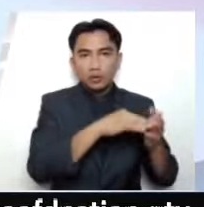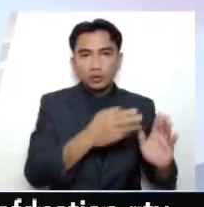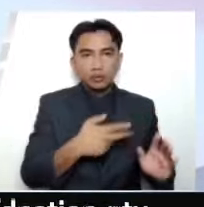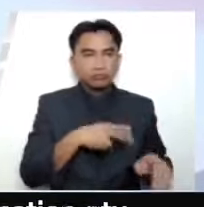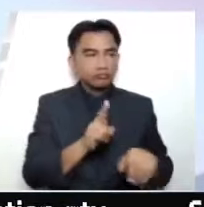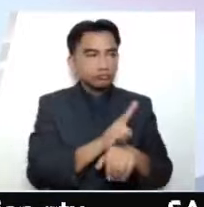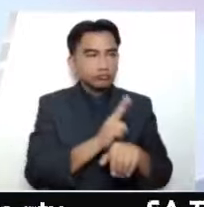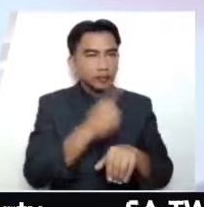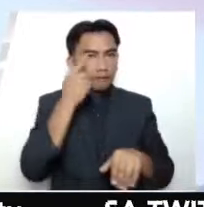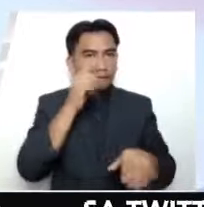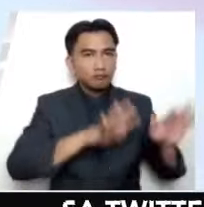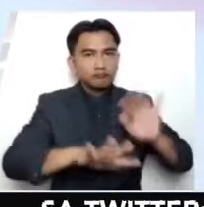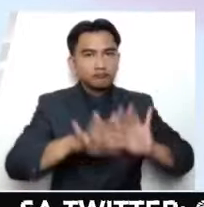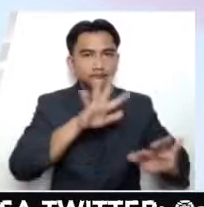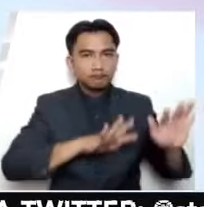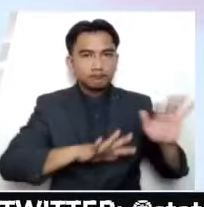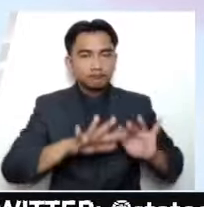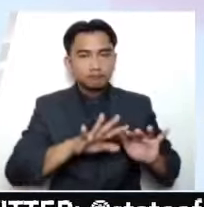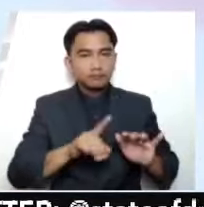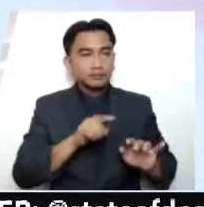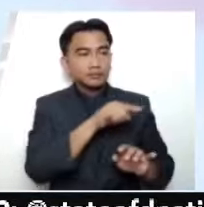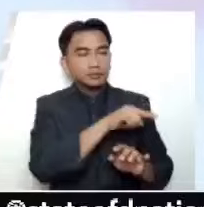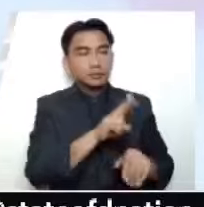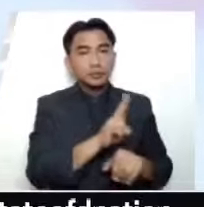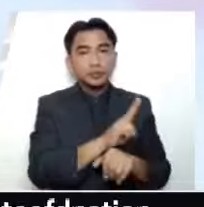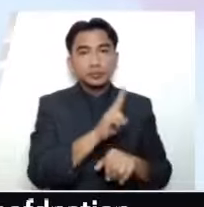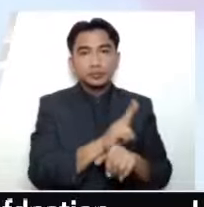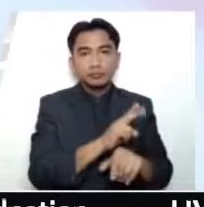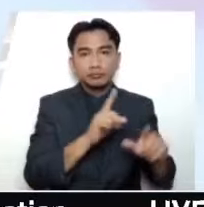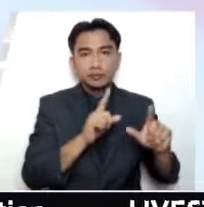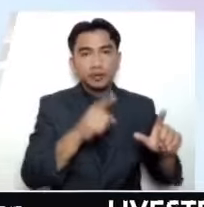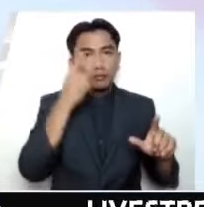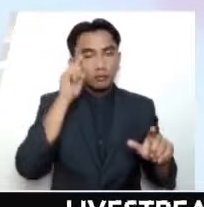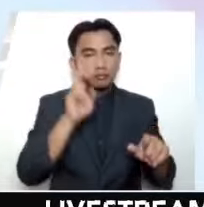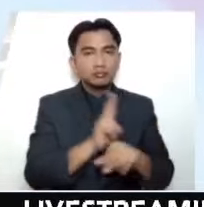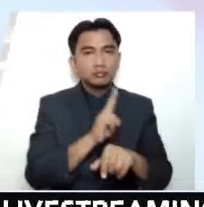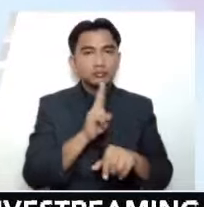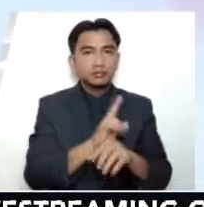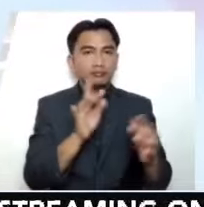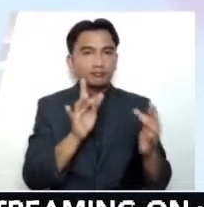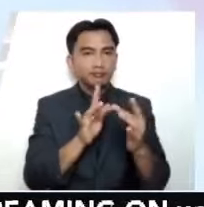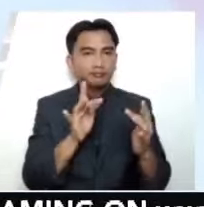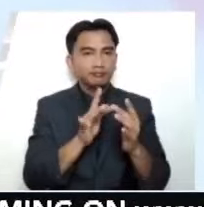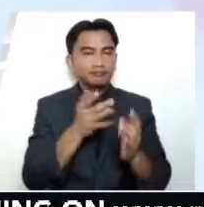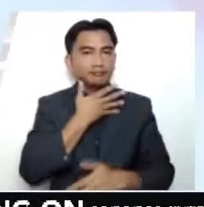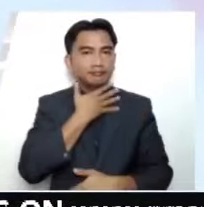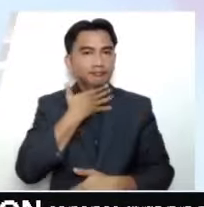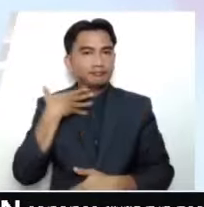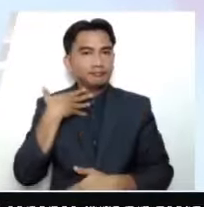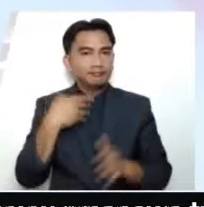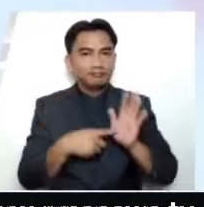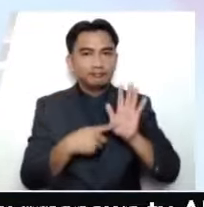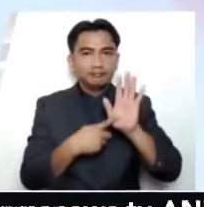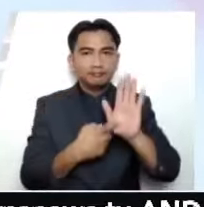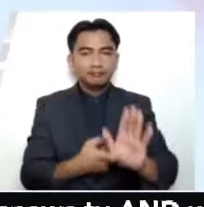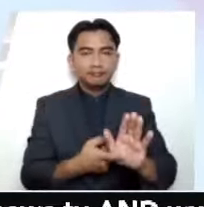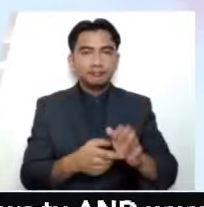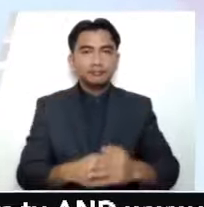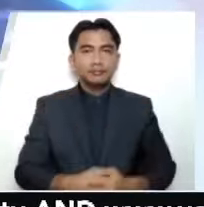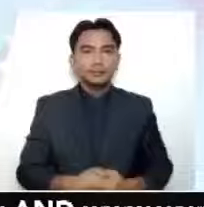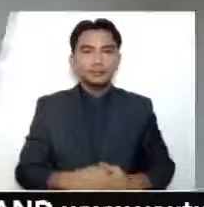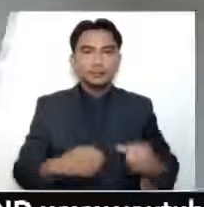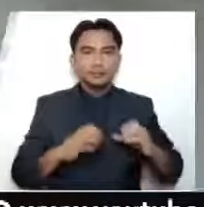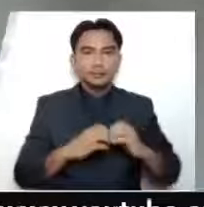ng guro ang kanyang mga biktima para sa online kalaswaan. May report si Cyril Chavez ng GMA Regional TV.